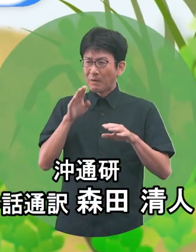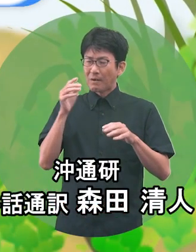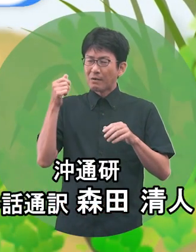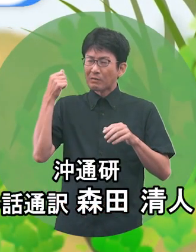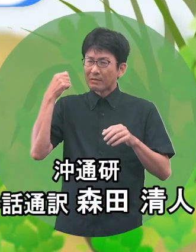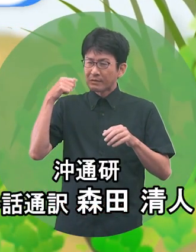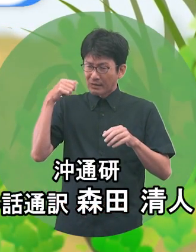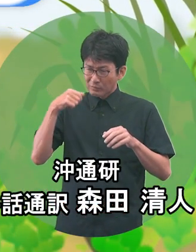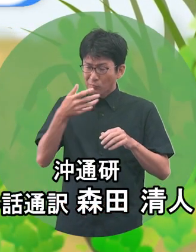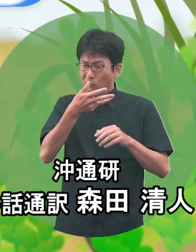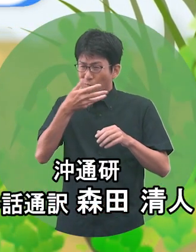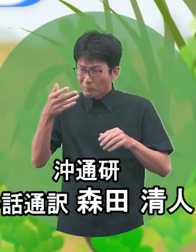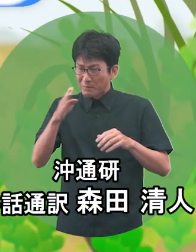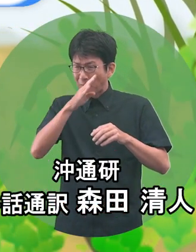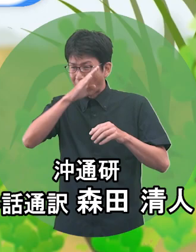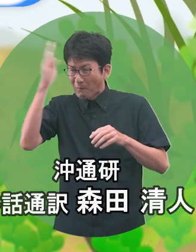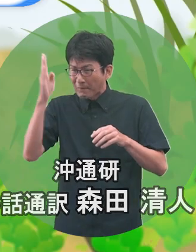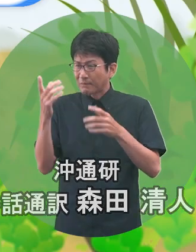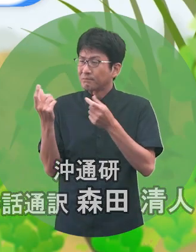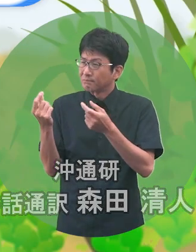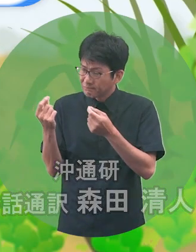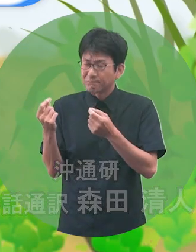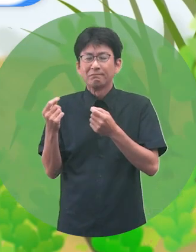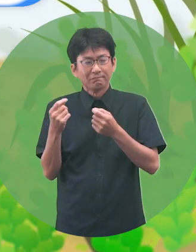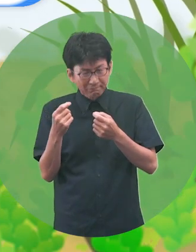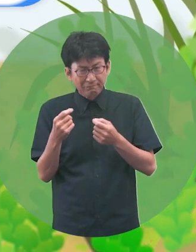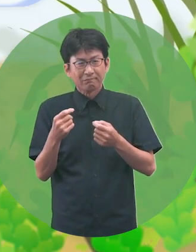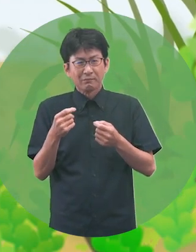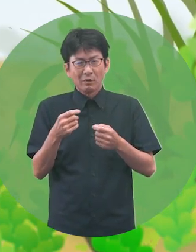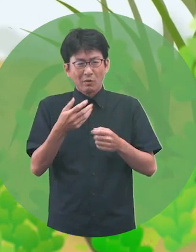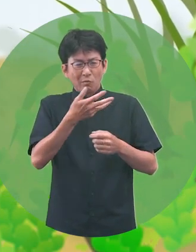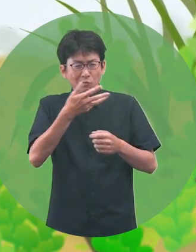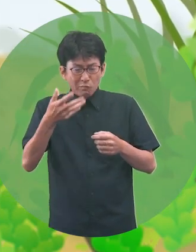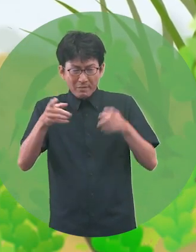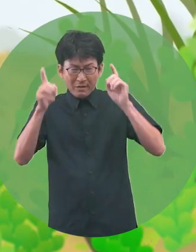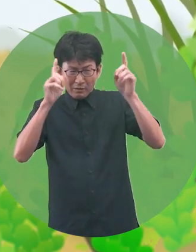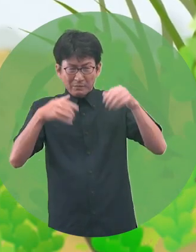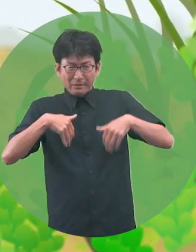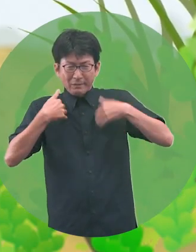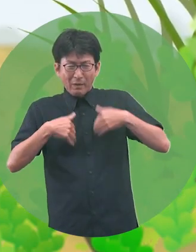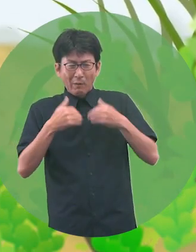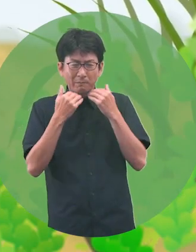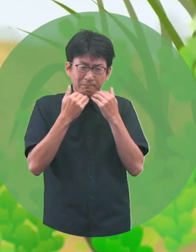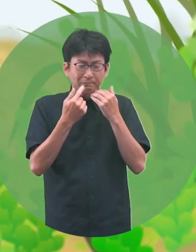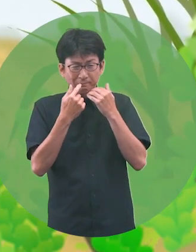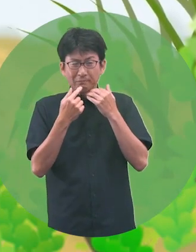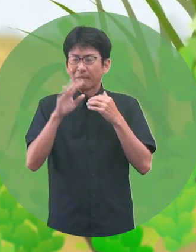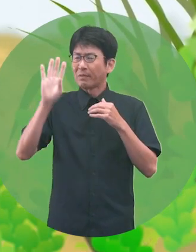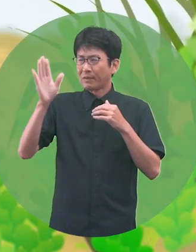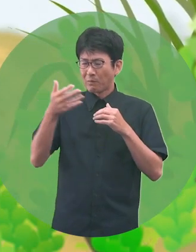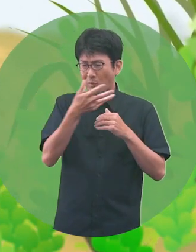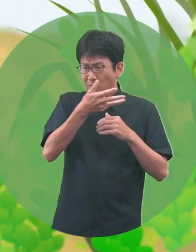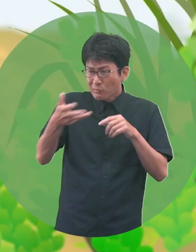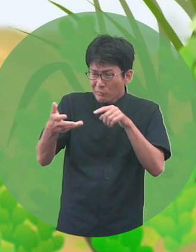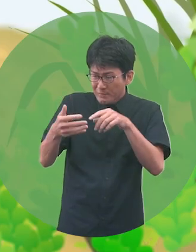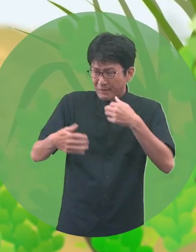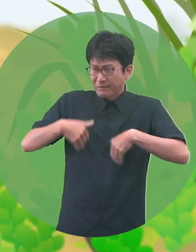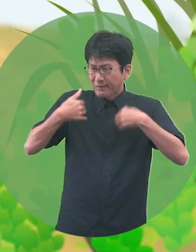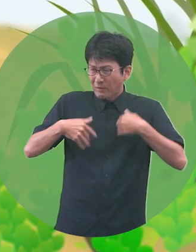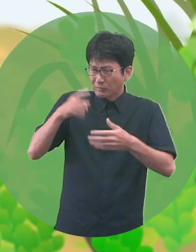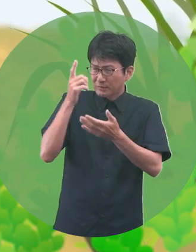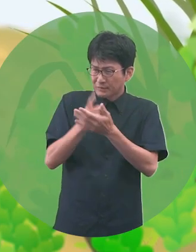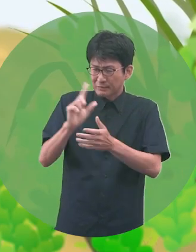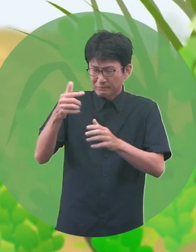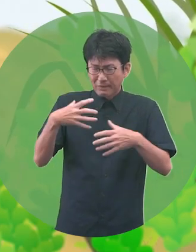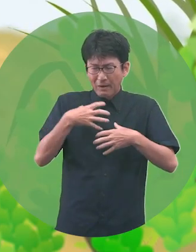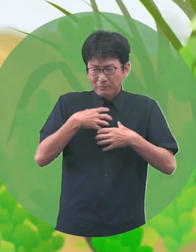海のシーズンだわね。 うん、マリンレジャー楽しみ。 でも海は楽しいだけじゃない